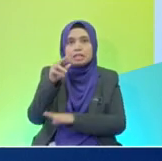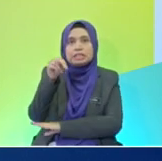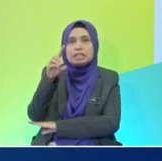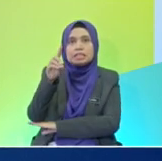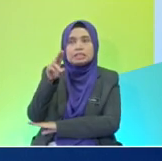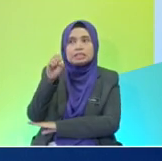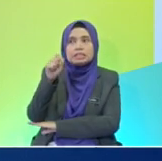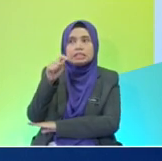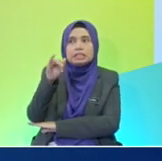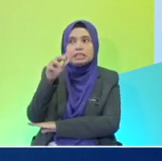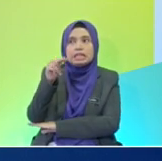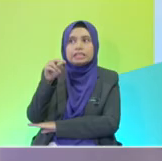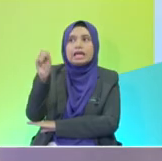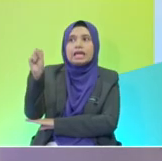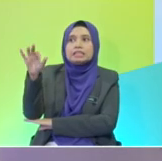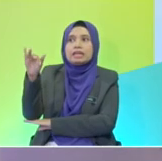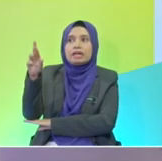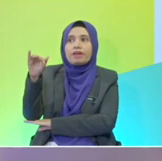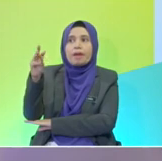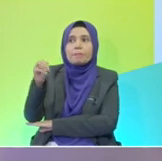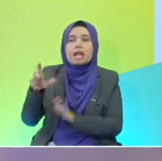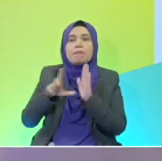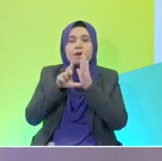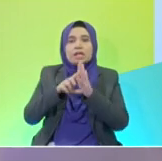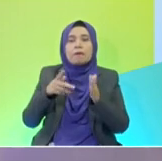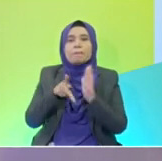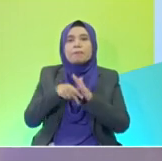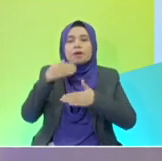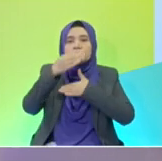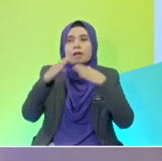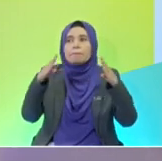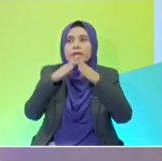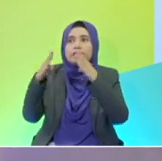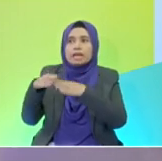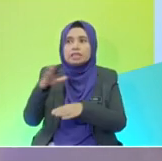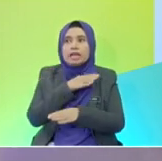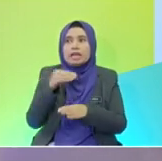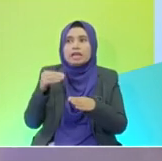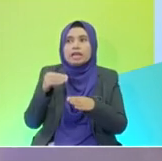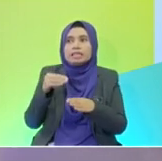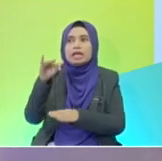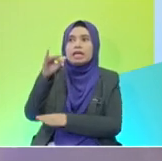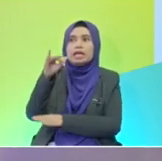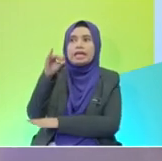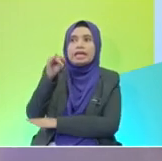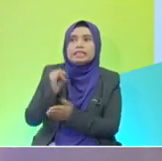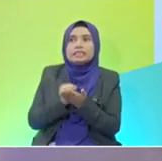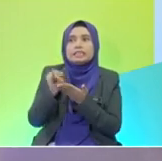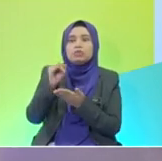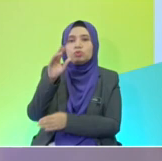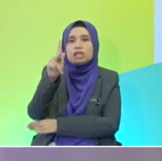Sawangan negara Oke bila murid memberikan jawaban ini sebenarnya dia akan memberikan perspektif kepada